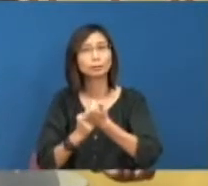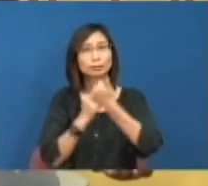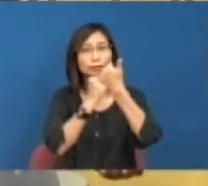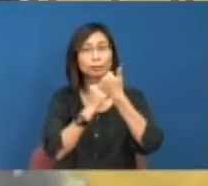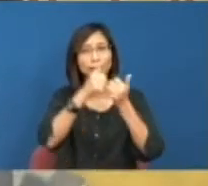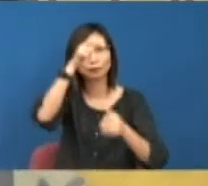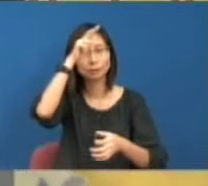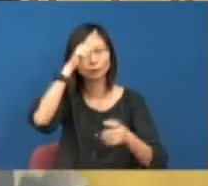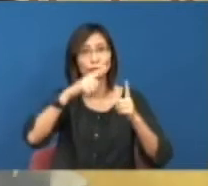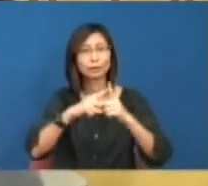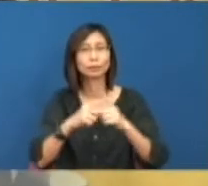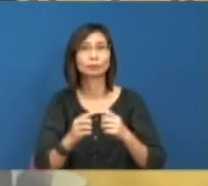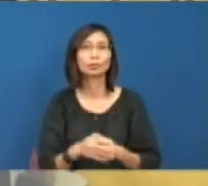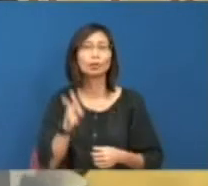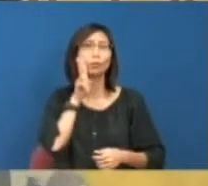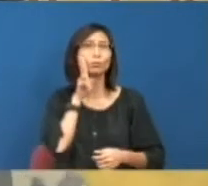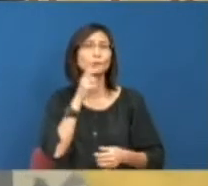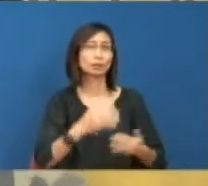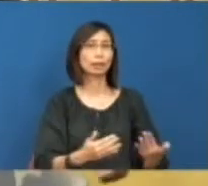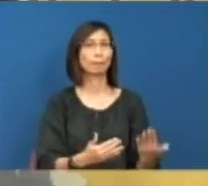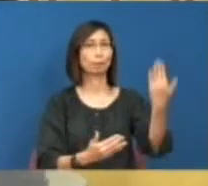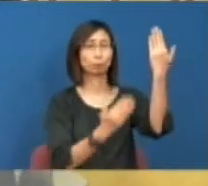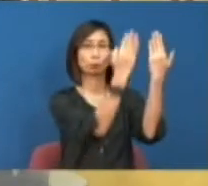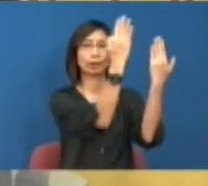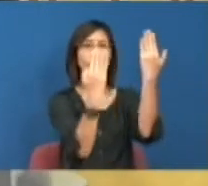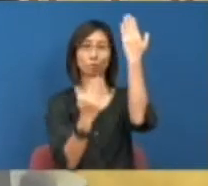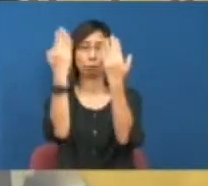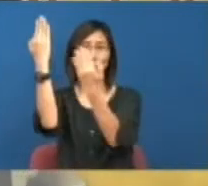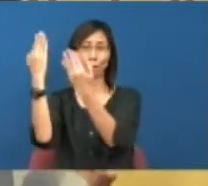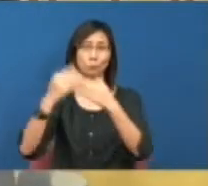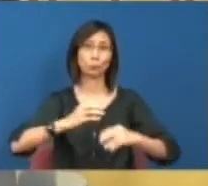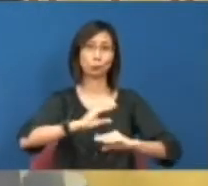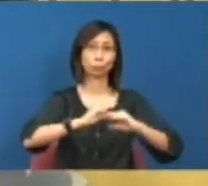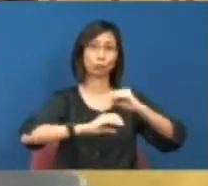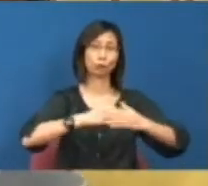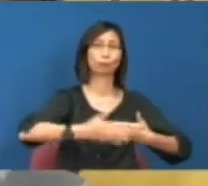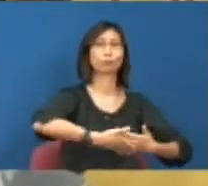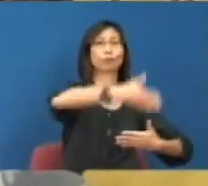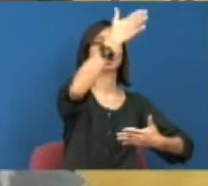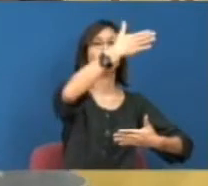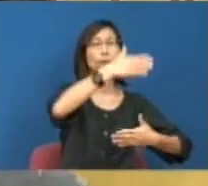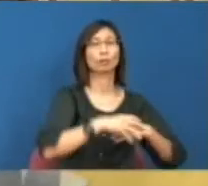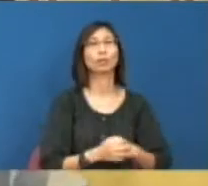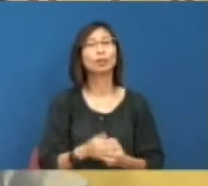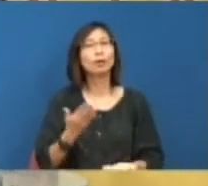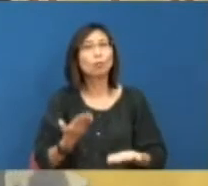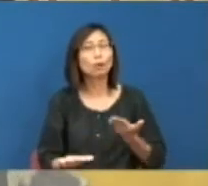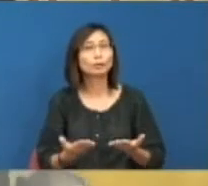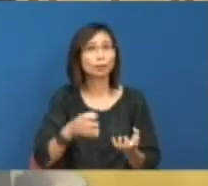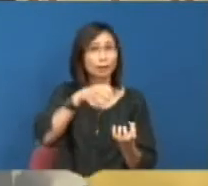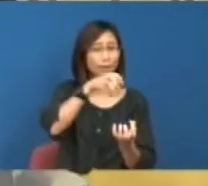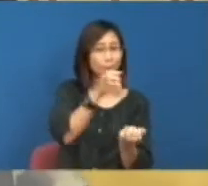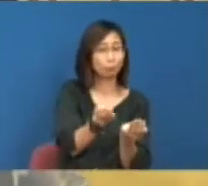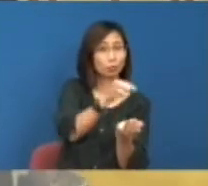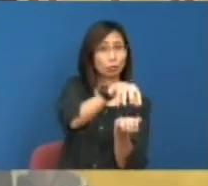嘅，由屏風樓，以至到冇骨灰庵，以至到這個。教育的